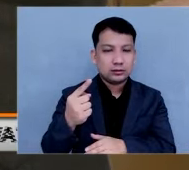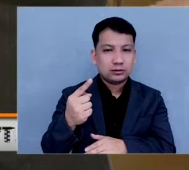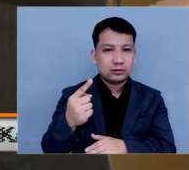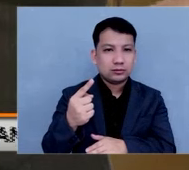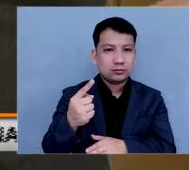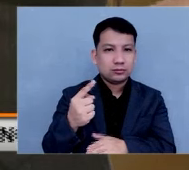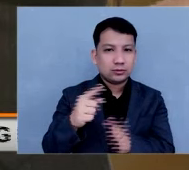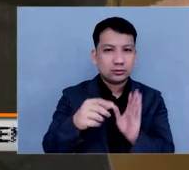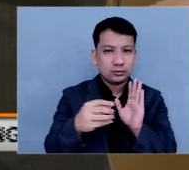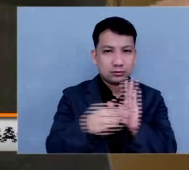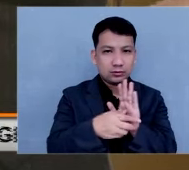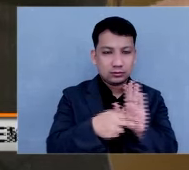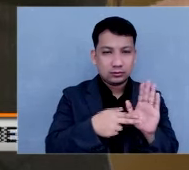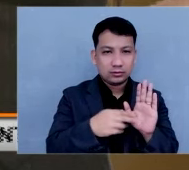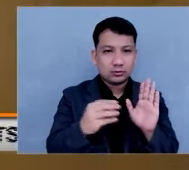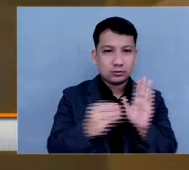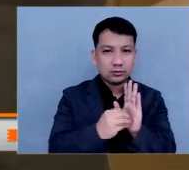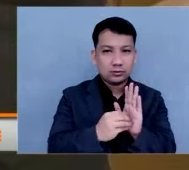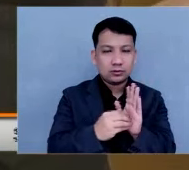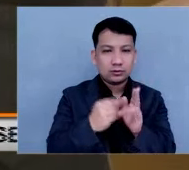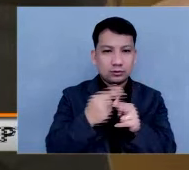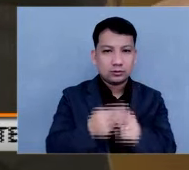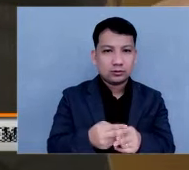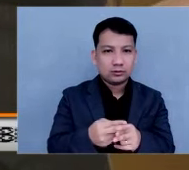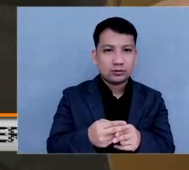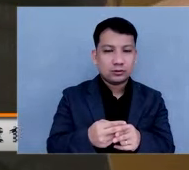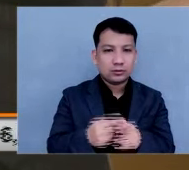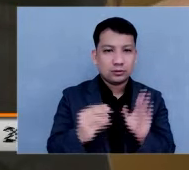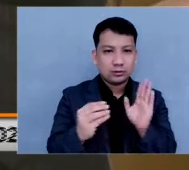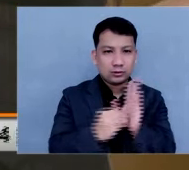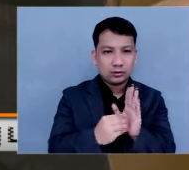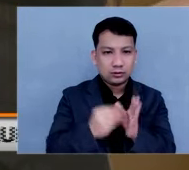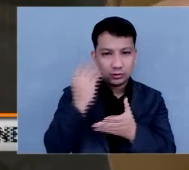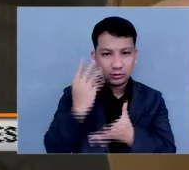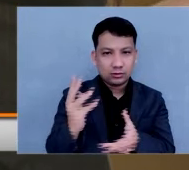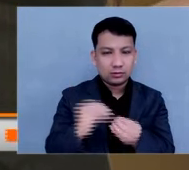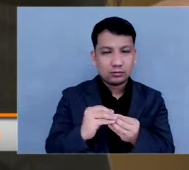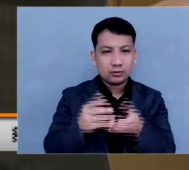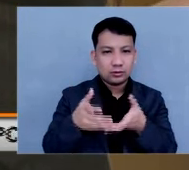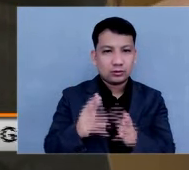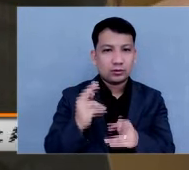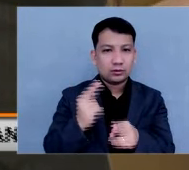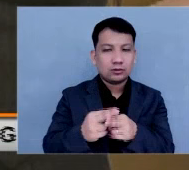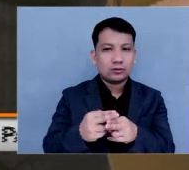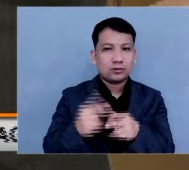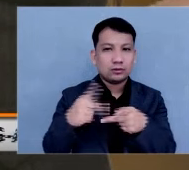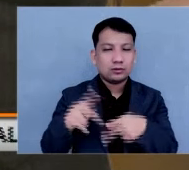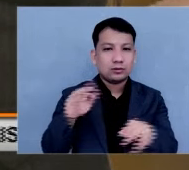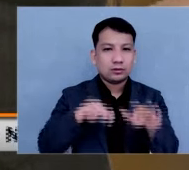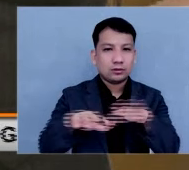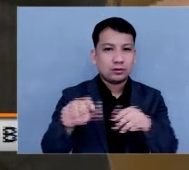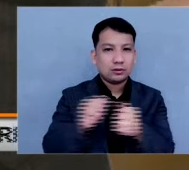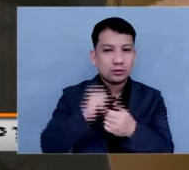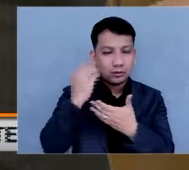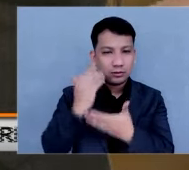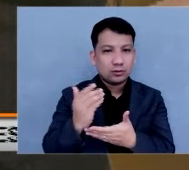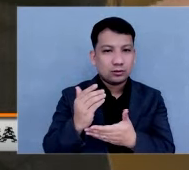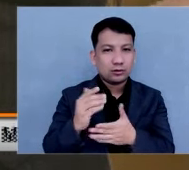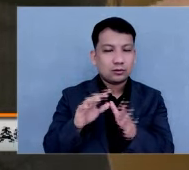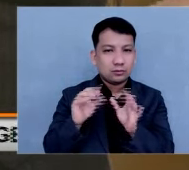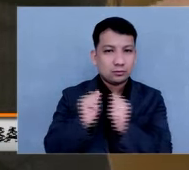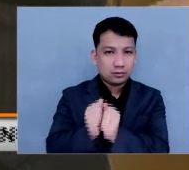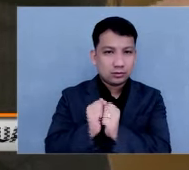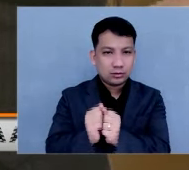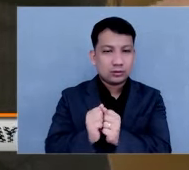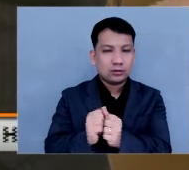ng pangalan ng bumili. Tanging ang nakapangalan lang din dito ang papayagan sa venue kasama ang mga companion ng ticket